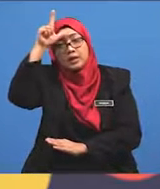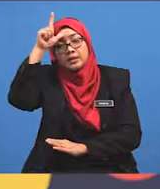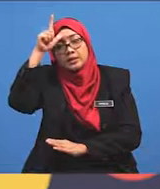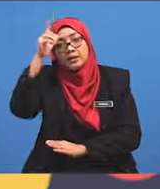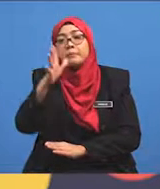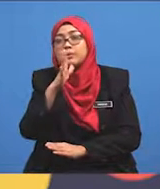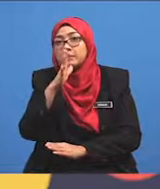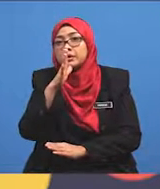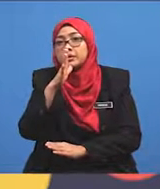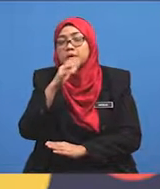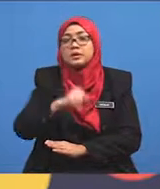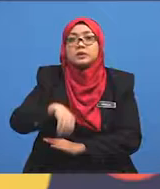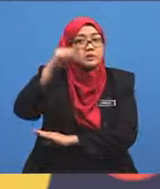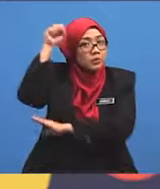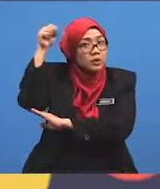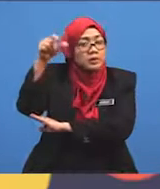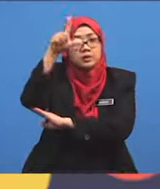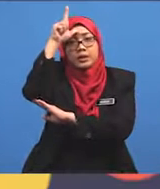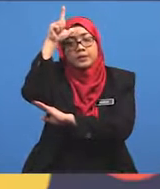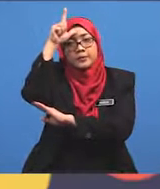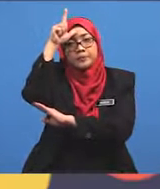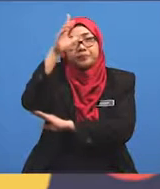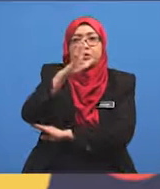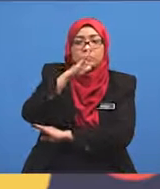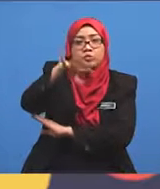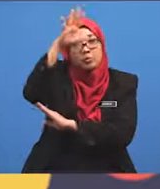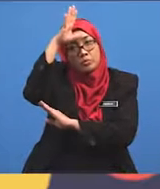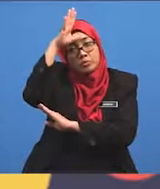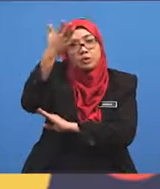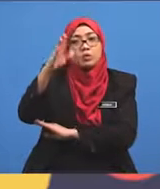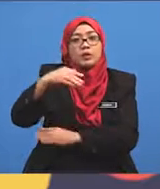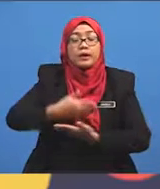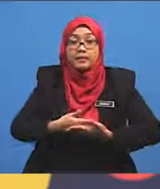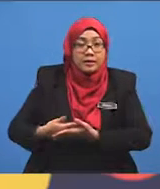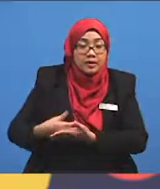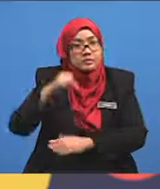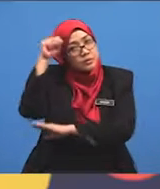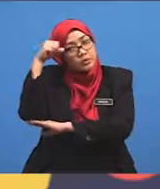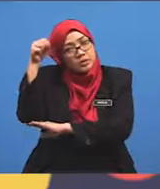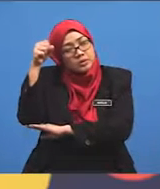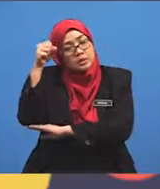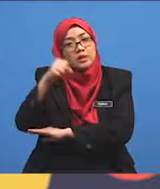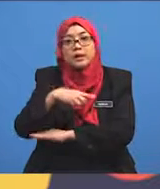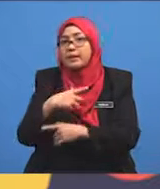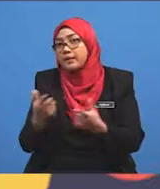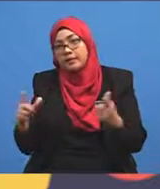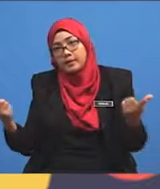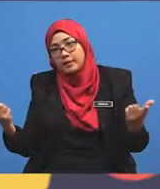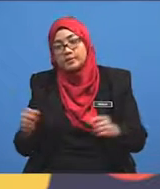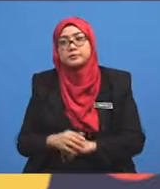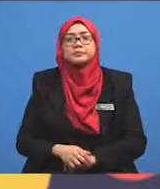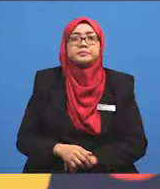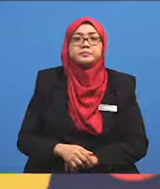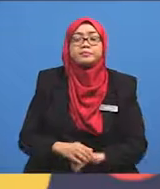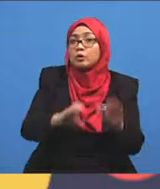lelaki seibu sebapa, anak saudara dan seterusnya ke bawah. Manakala contoh bagi